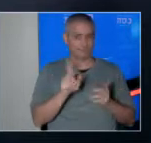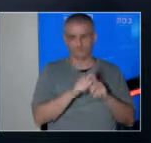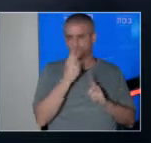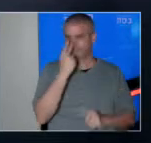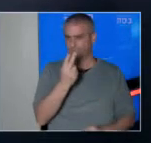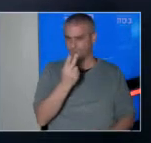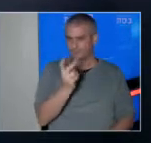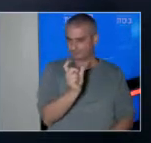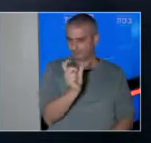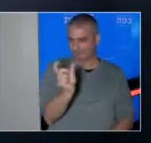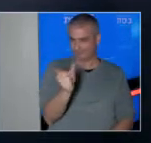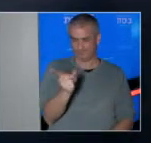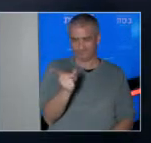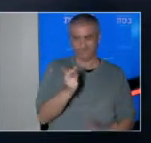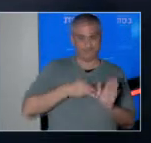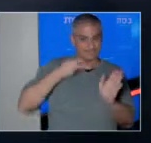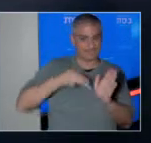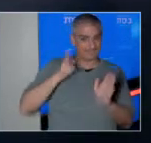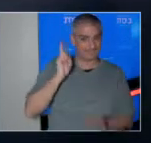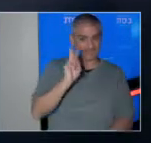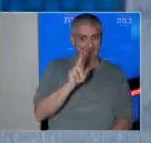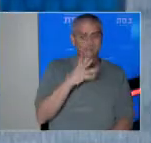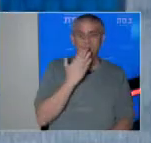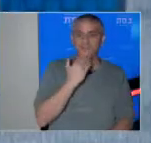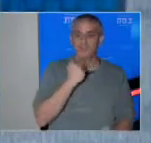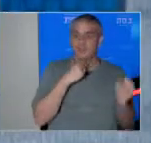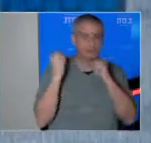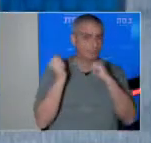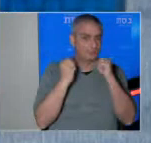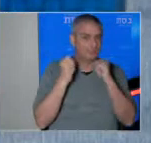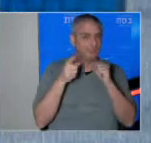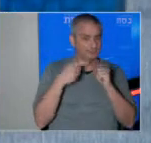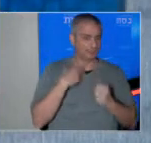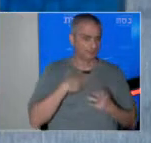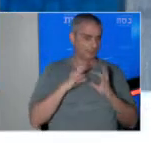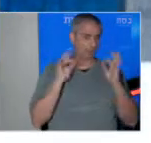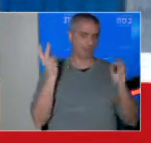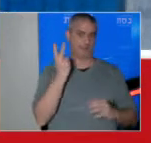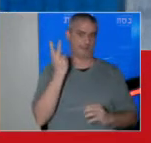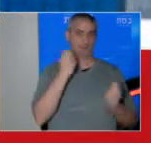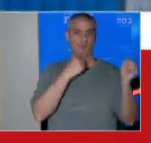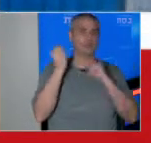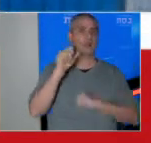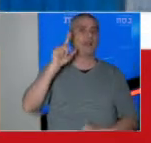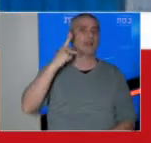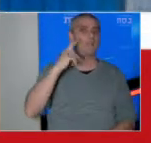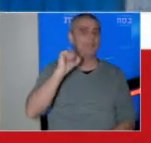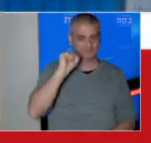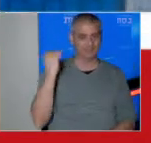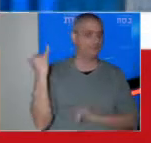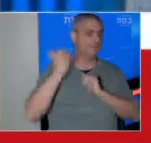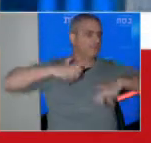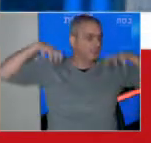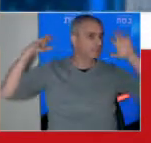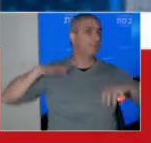רואים שם בפינה את הרכבת עם ישראל בסופה, בזה אנחנו רוצים להתחיל כמובן, הסופה אלפיס, שהביאה את